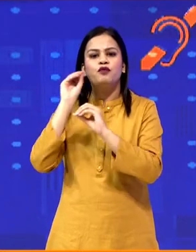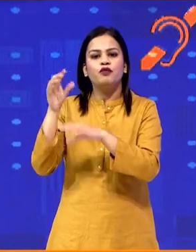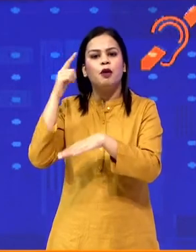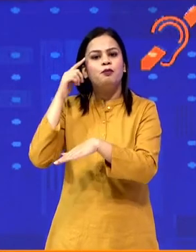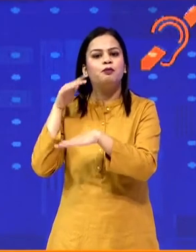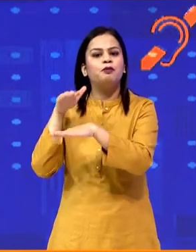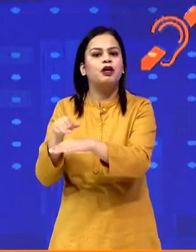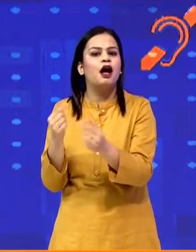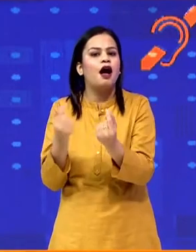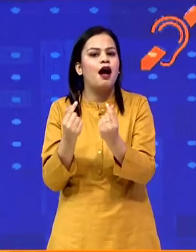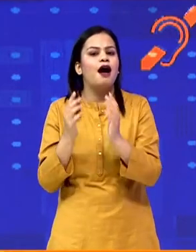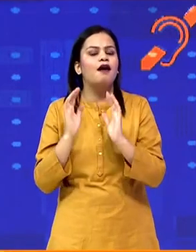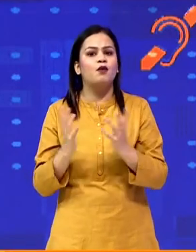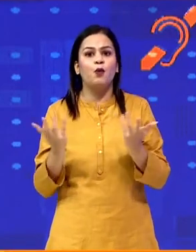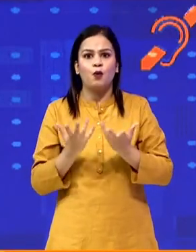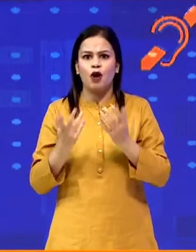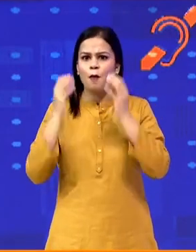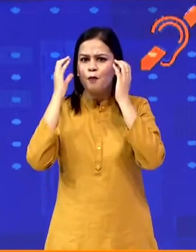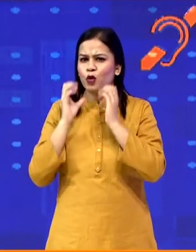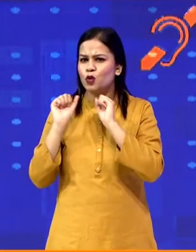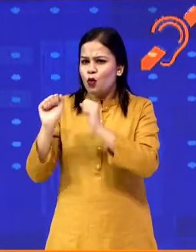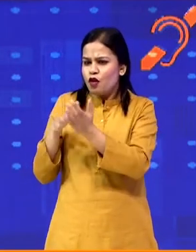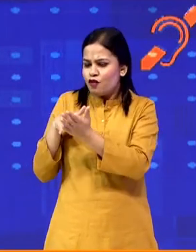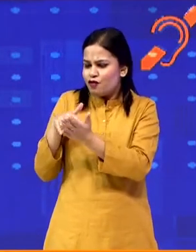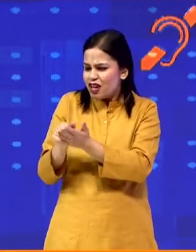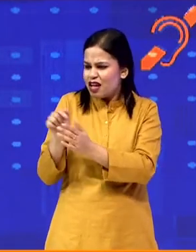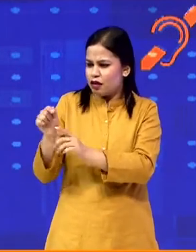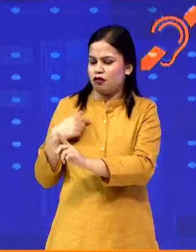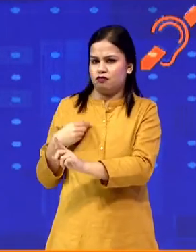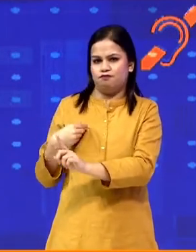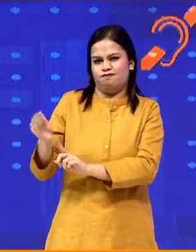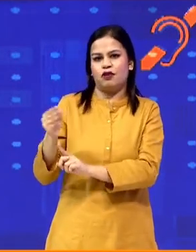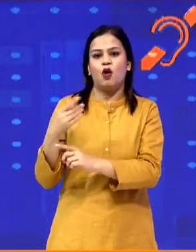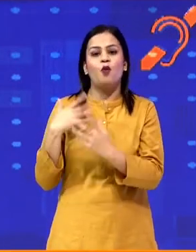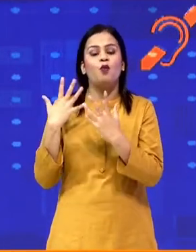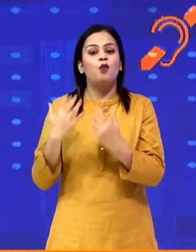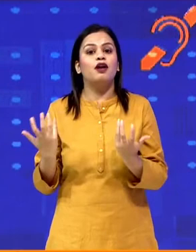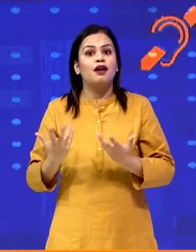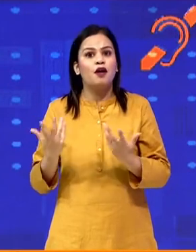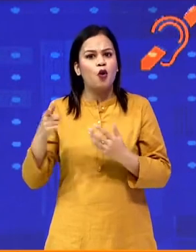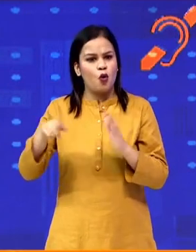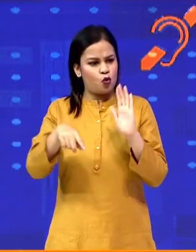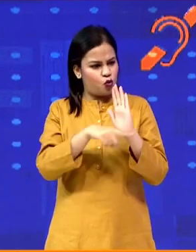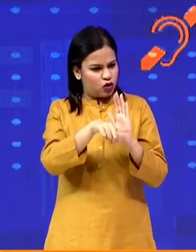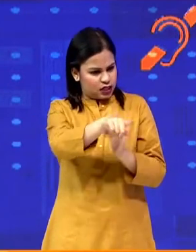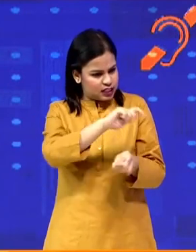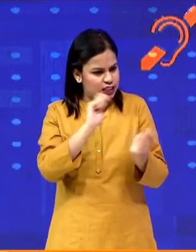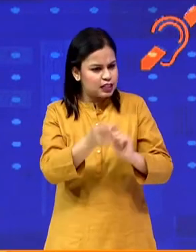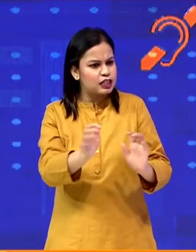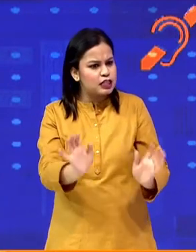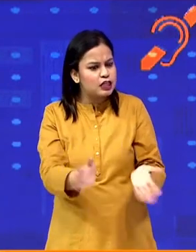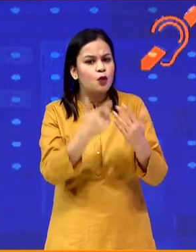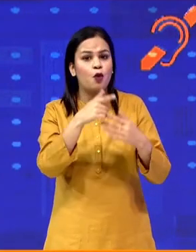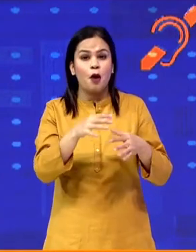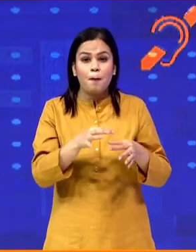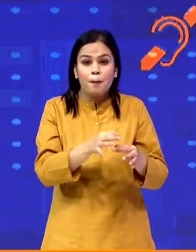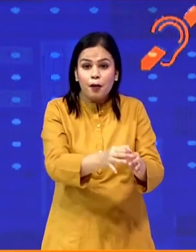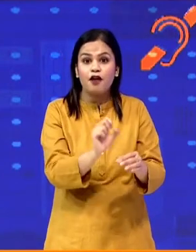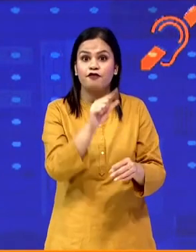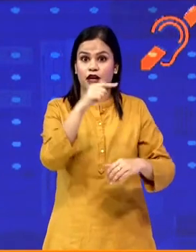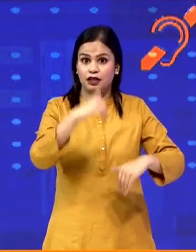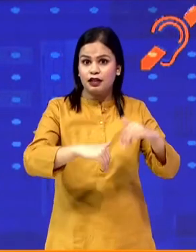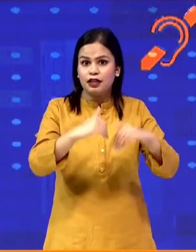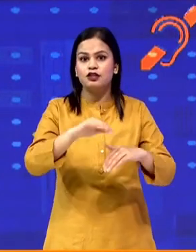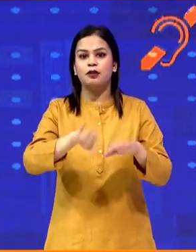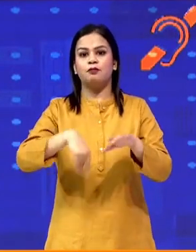मैं तो मोदी जी को कमजोर करने के लिए कहता था की कांग्रेस में परिवर्तन लो ब्लॉक लेवल पर इलेक्शन का रोड